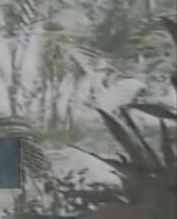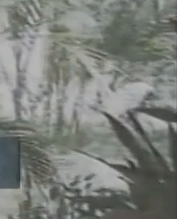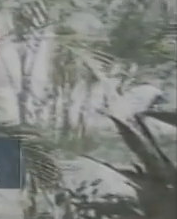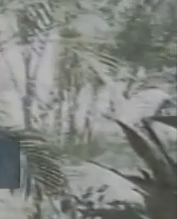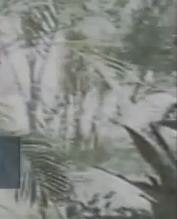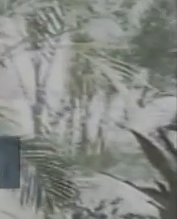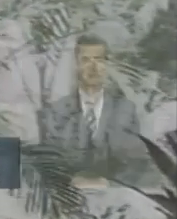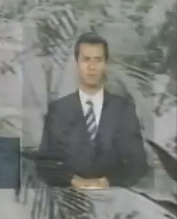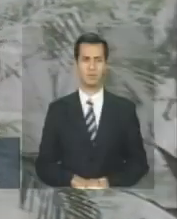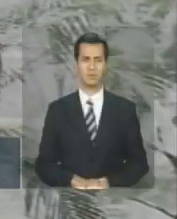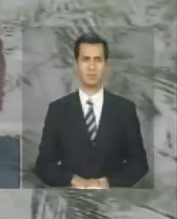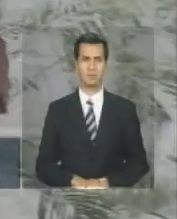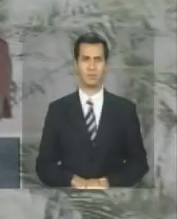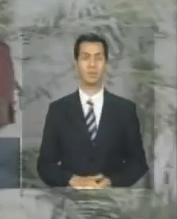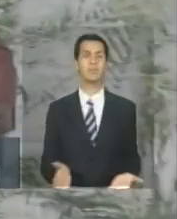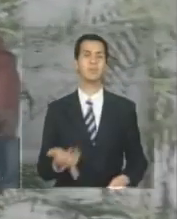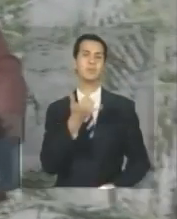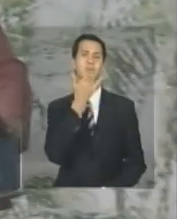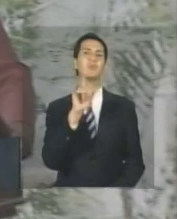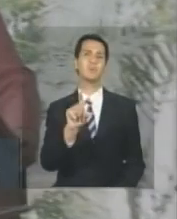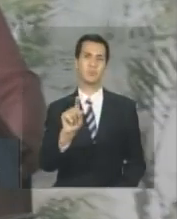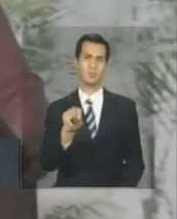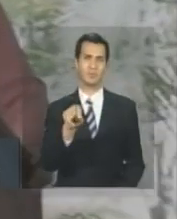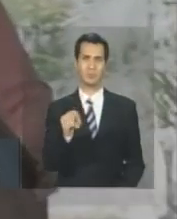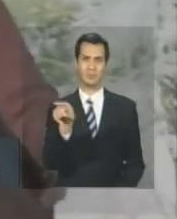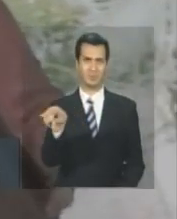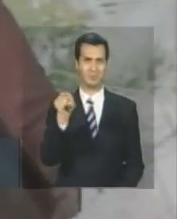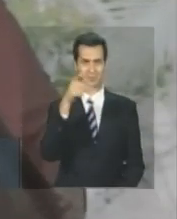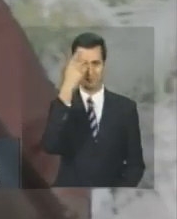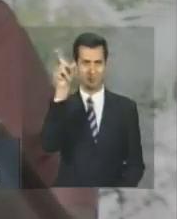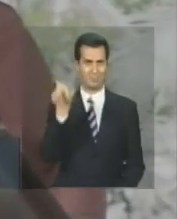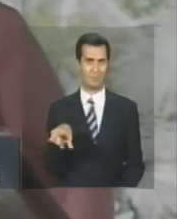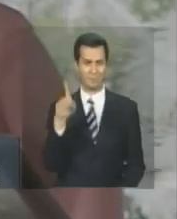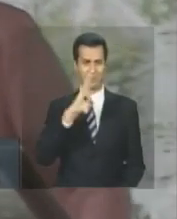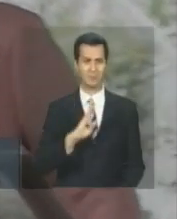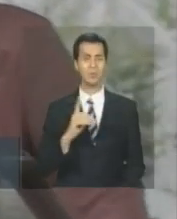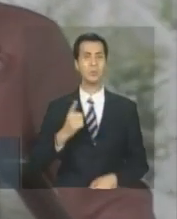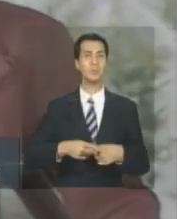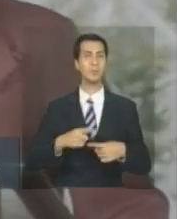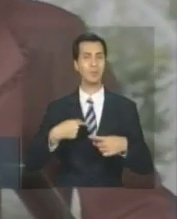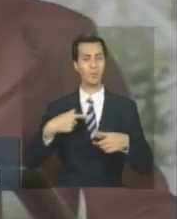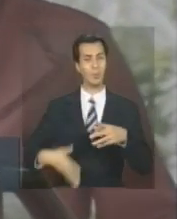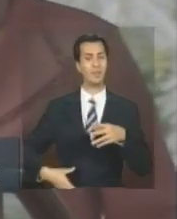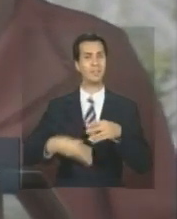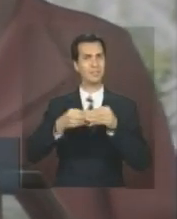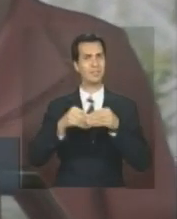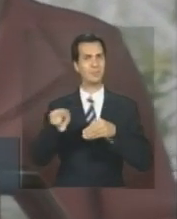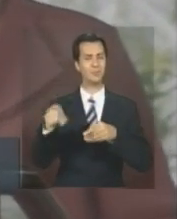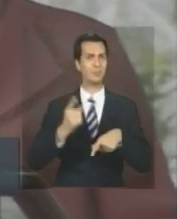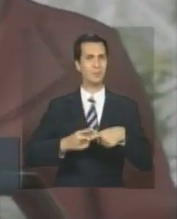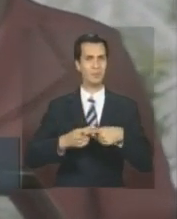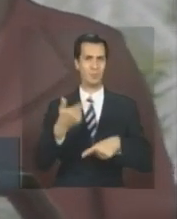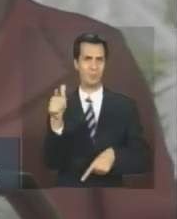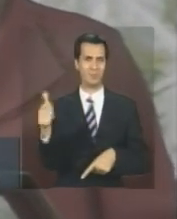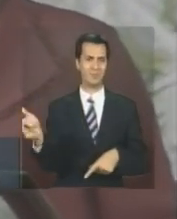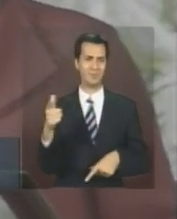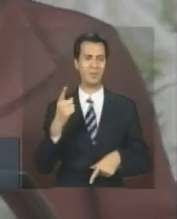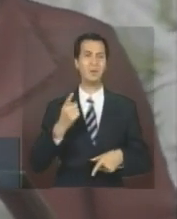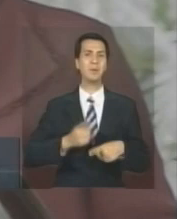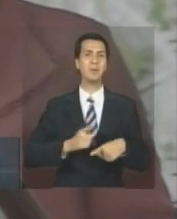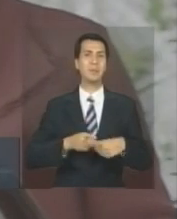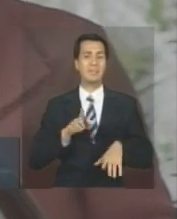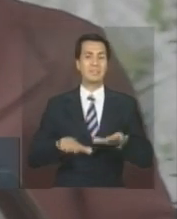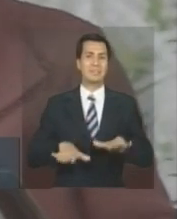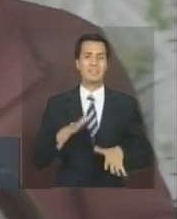Okay. Eu peço desculpa aos brasileiros, é porque eu estou acrescentando coisas que não estão no discurso. Então ele fica em palmos